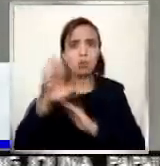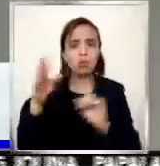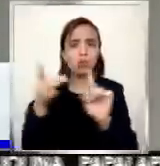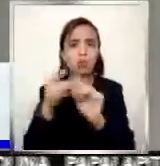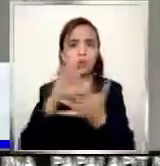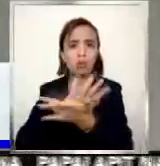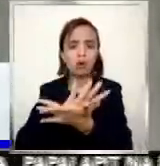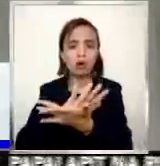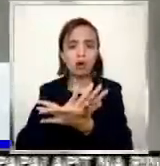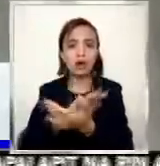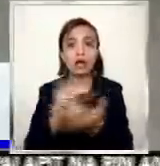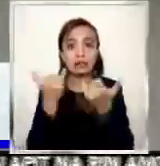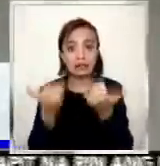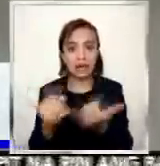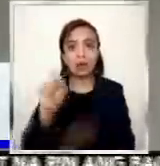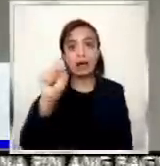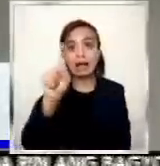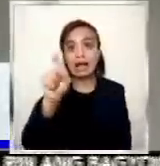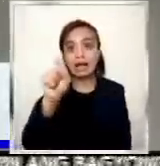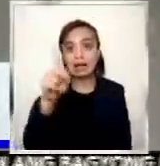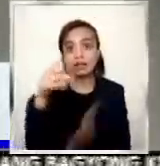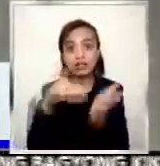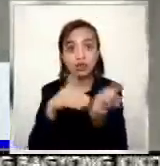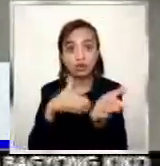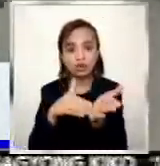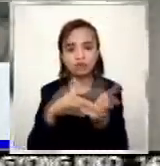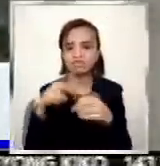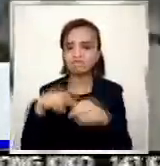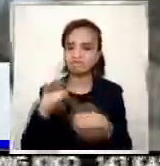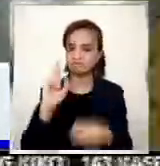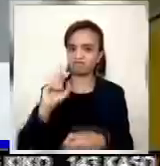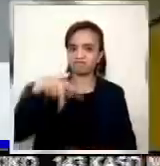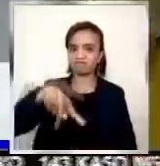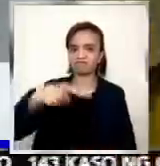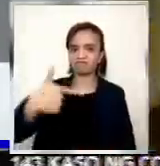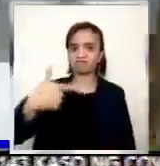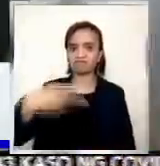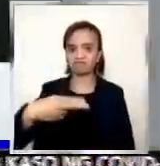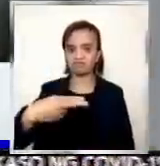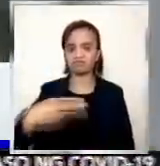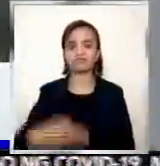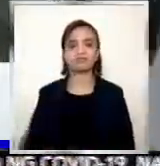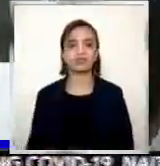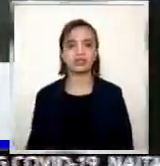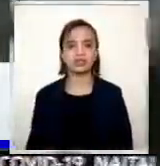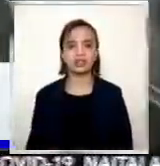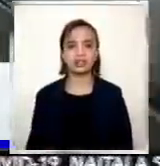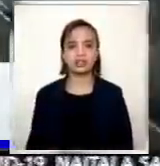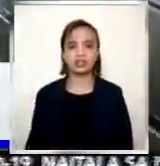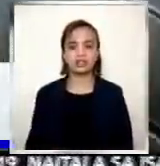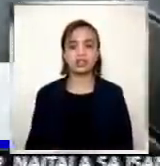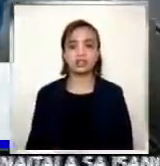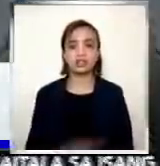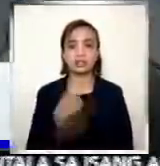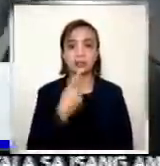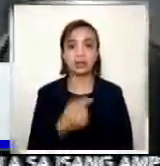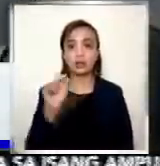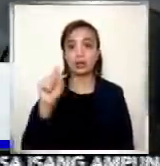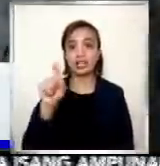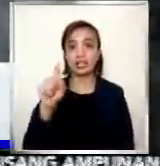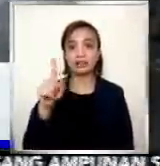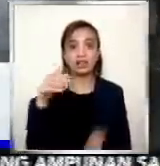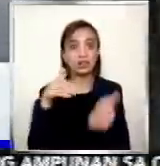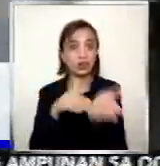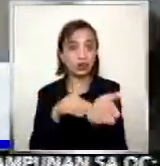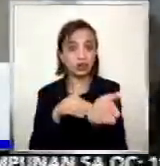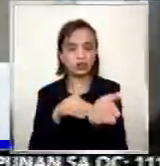General Hospital na isa pa naman sa pangunahing COVID referral center sa bansa. Hindi na raw nag-renew ng kontrata ang 11 sa 22